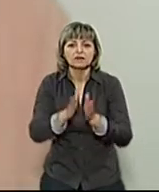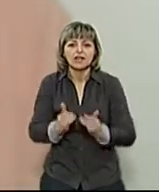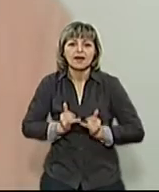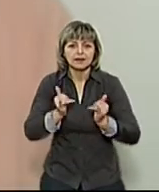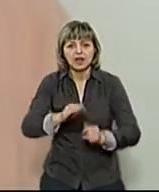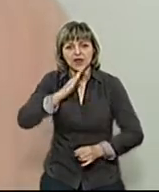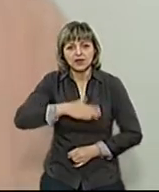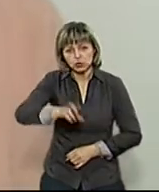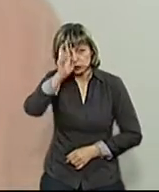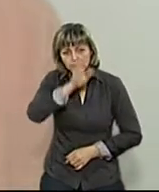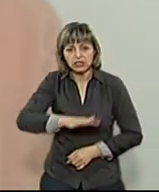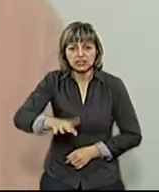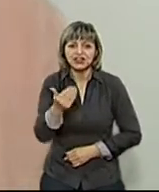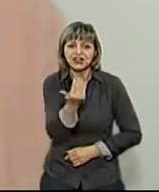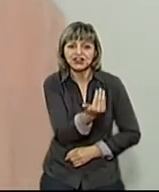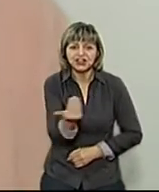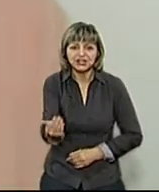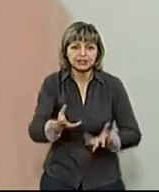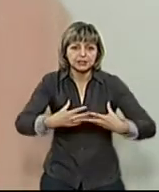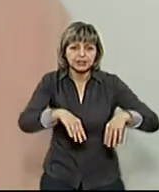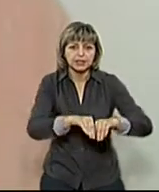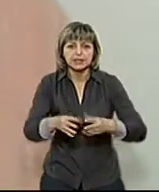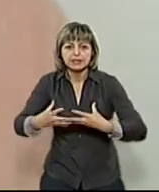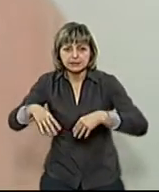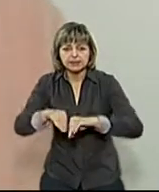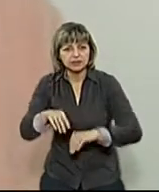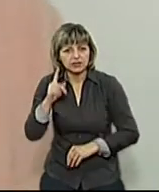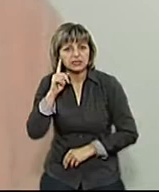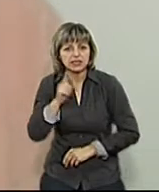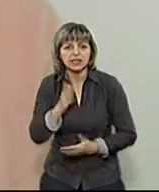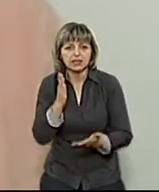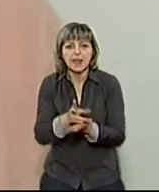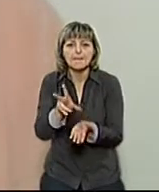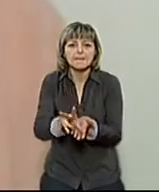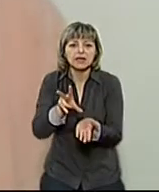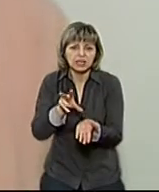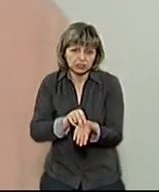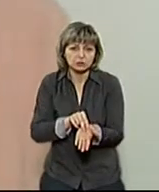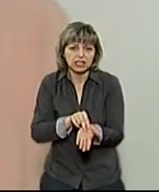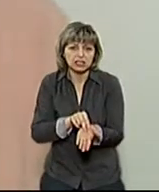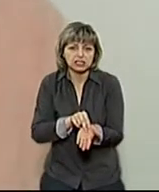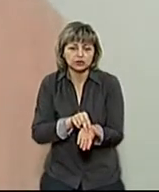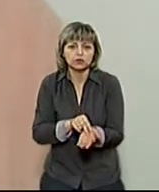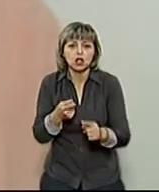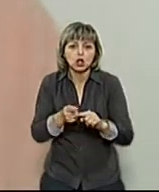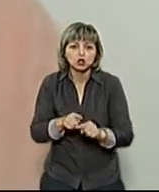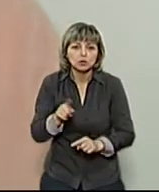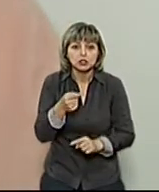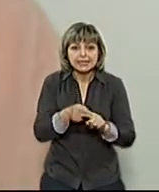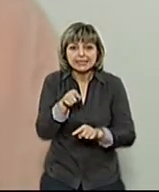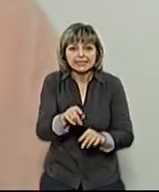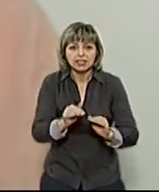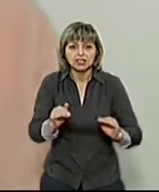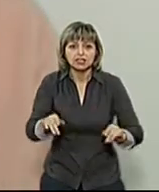держави. Їхні сім'ї, вони, ви знаєте, є прикладом для наслідування. Тому що саме ті дітки,